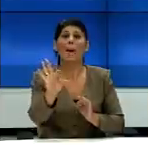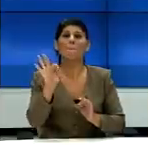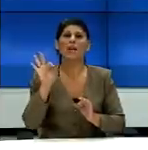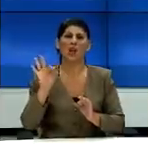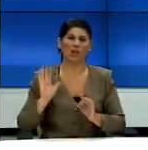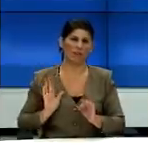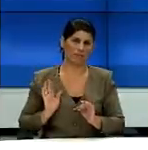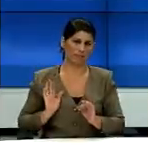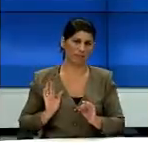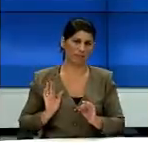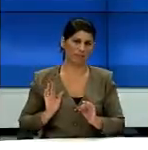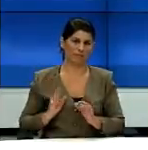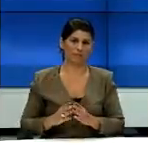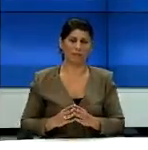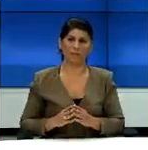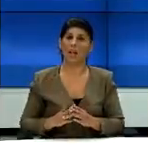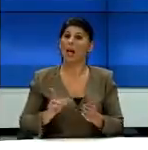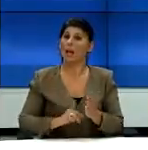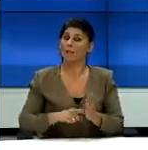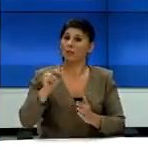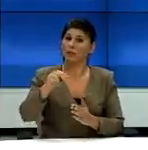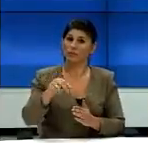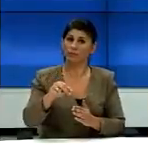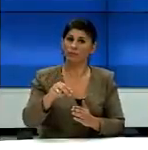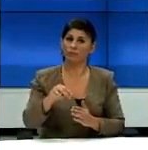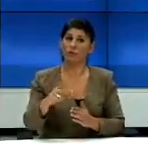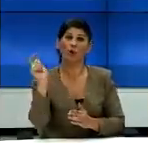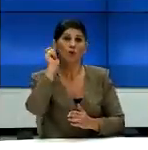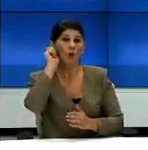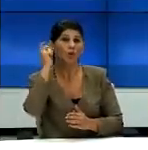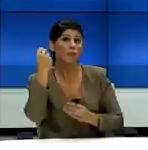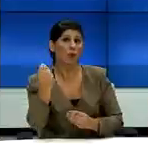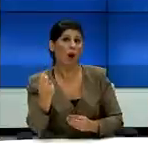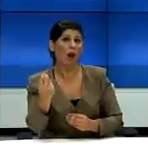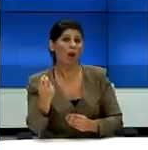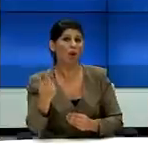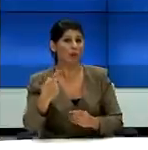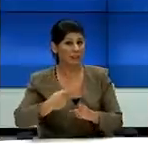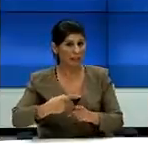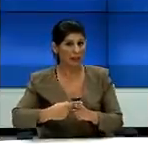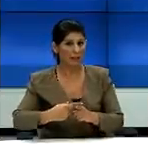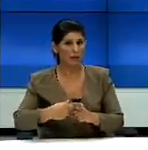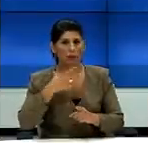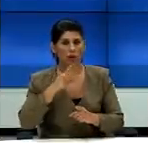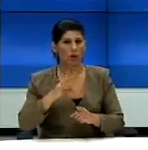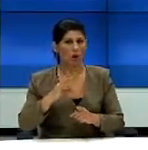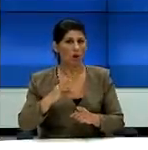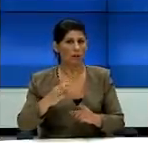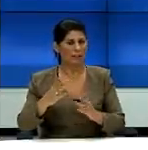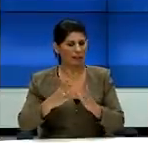σας. Αντί να αξιοποιήσετε το brand της χώρας, Στο όνομα ότι θα χάναμε κάποια έσοδα,